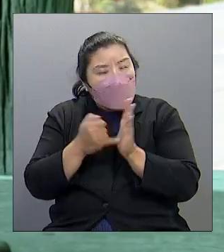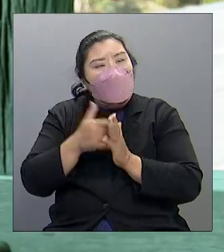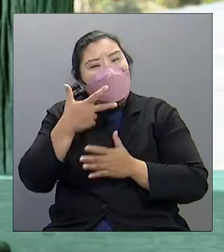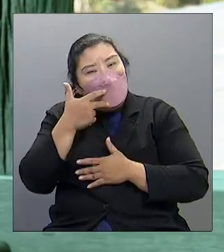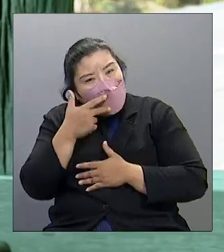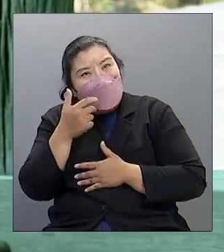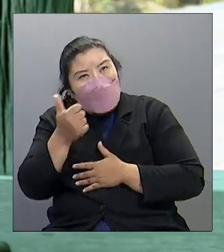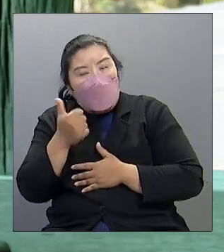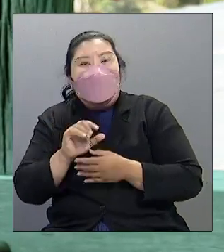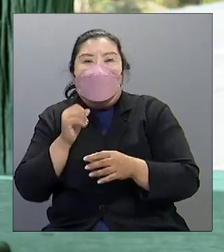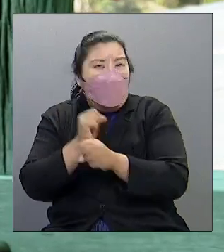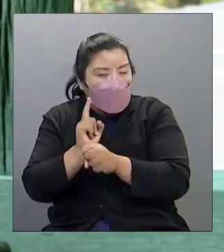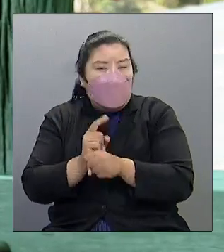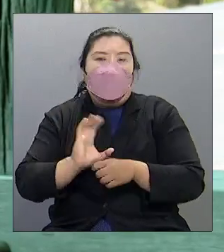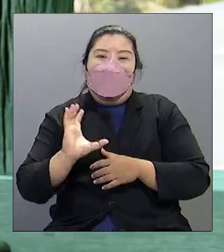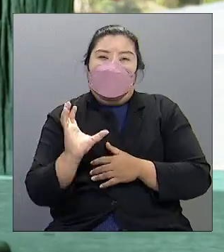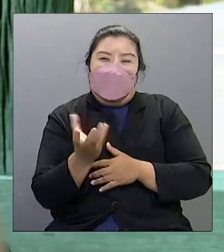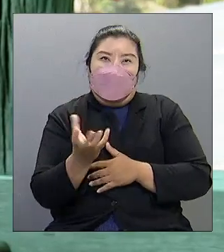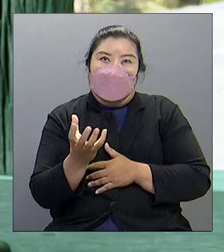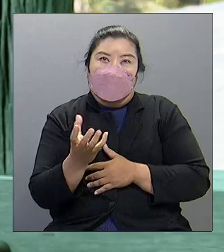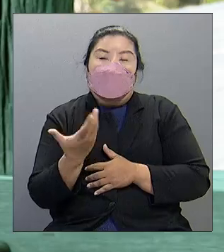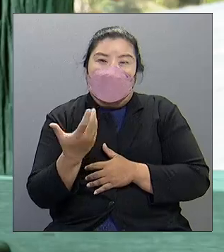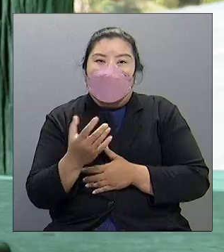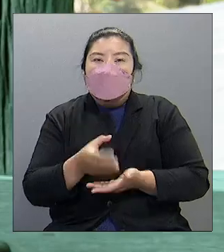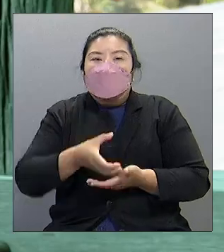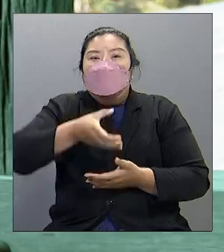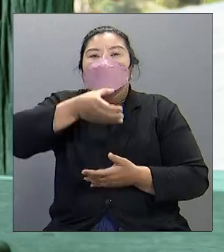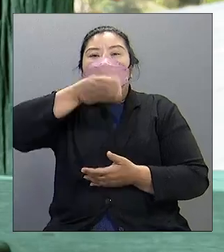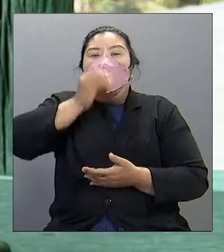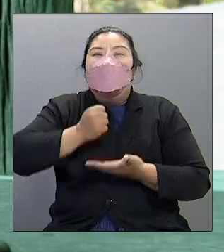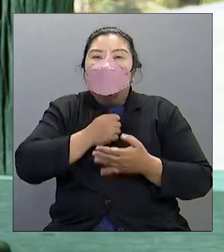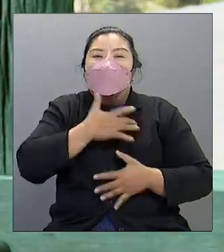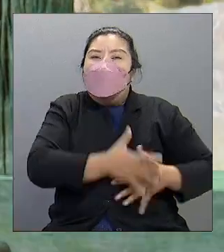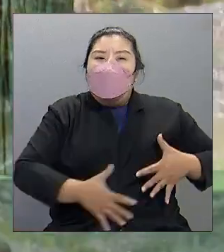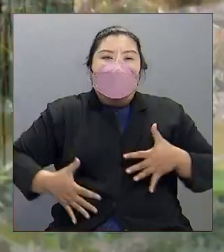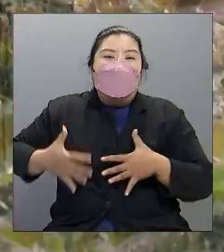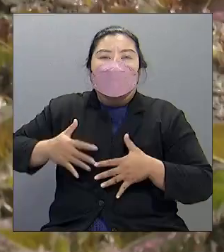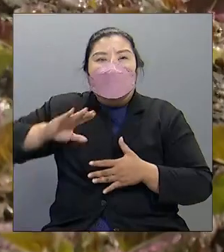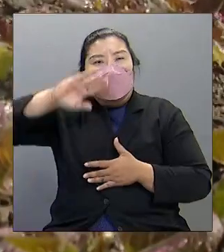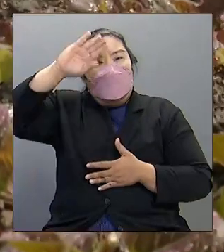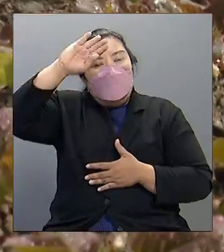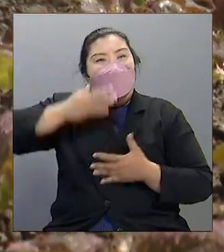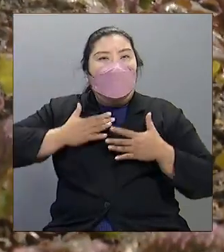์ทำเป้ำผักที่เข้าไปช่วยบันเทาอาการเจ็บปวยของคนนะคะ